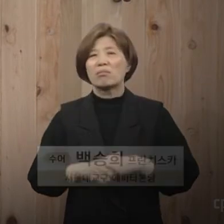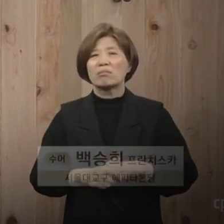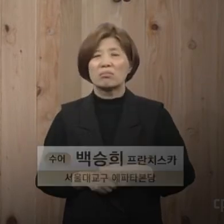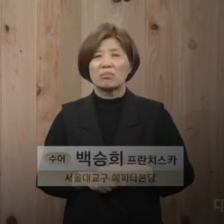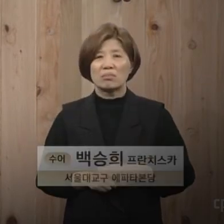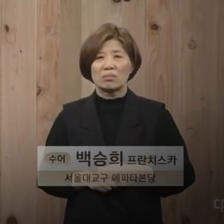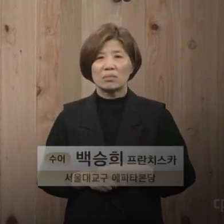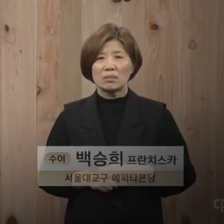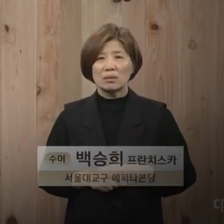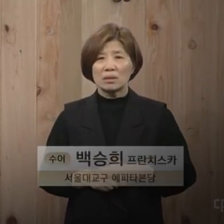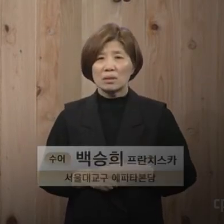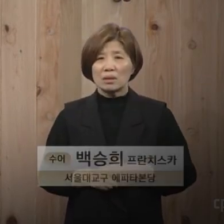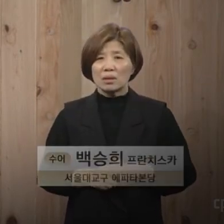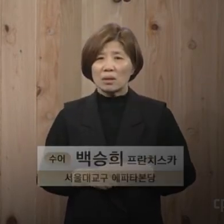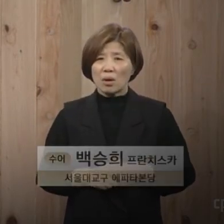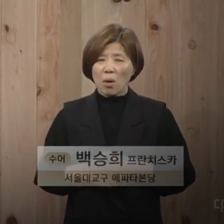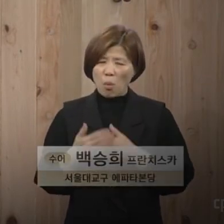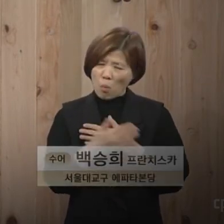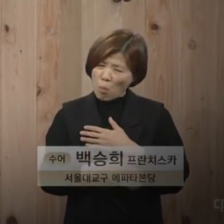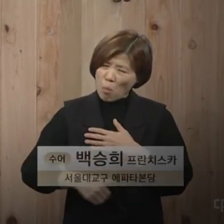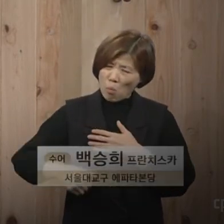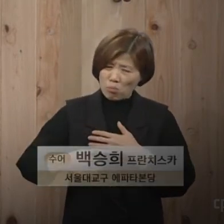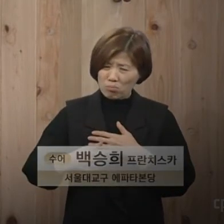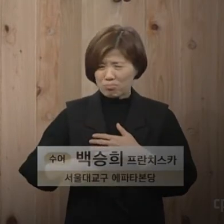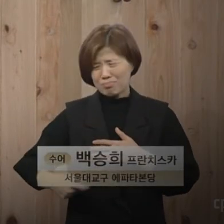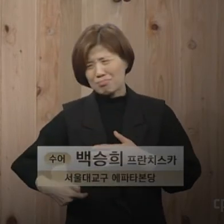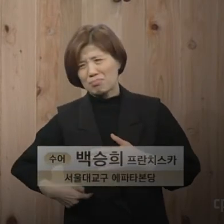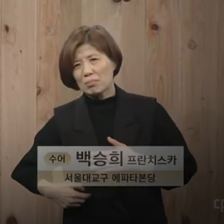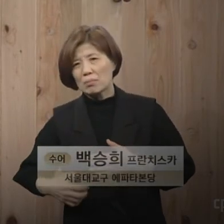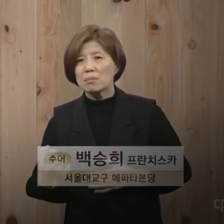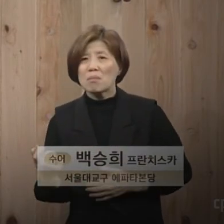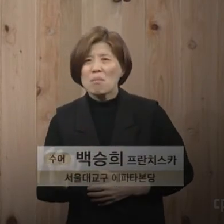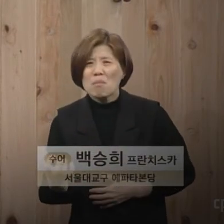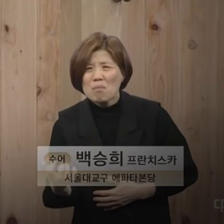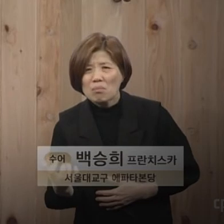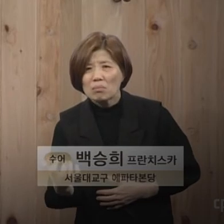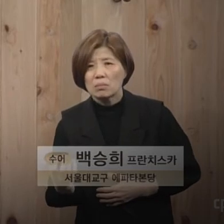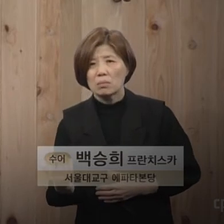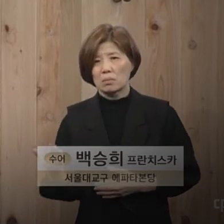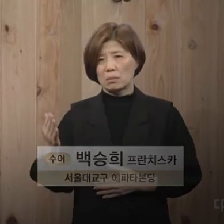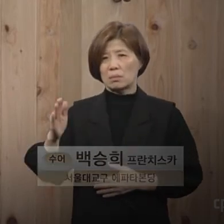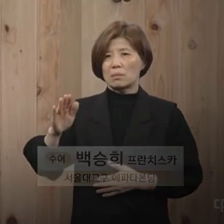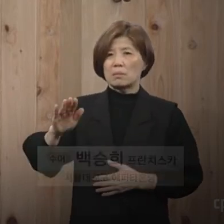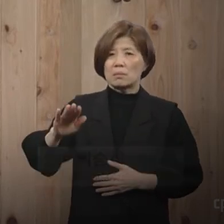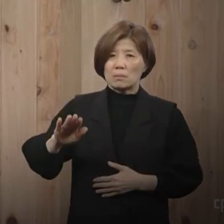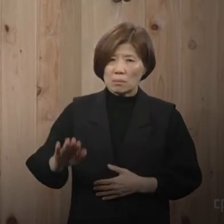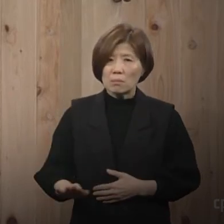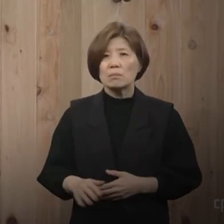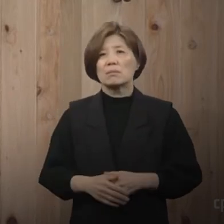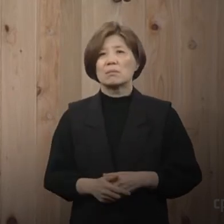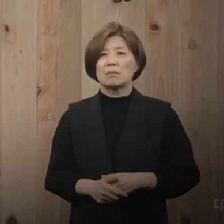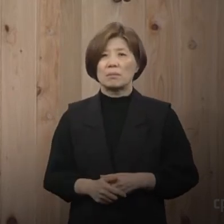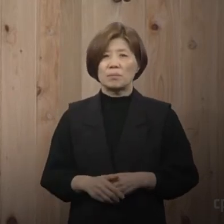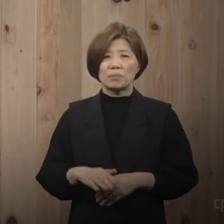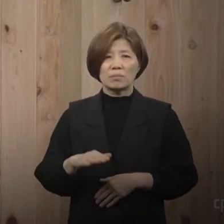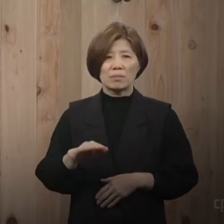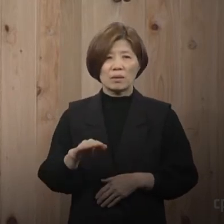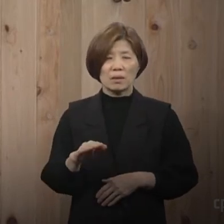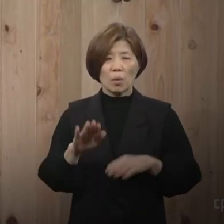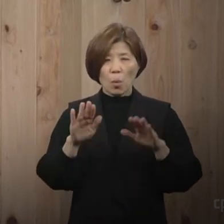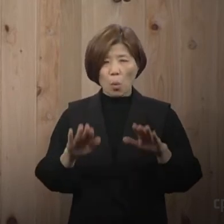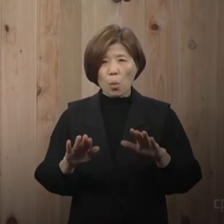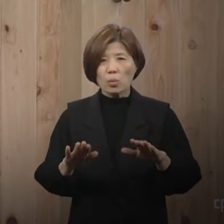있더라도 몸과 마음에 참을 수 없는 아픔이 있더라도 그래도 오늘만큼은